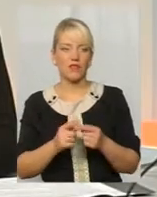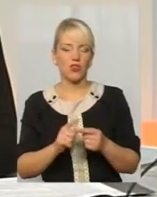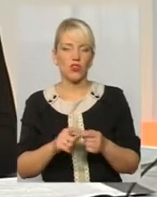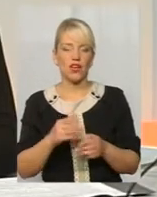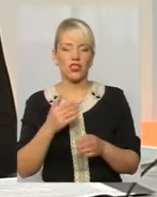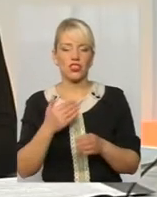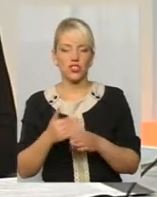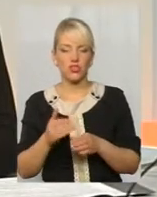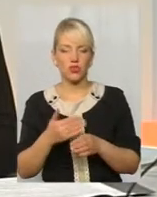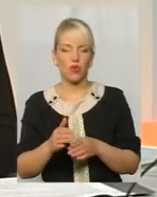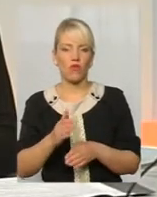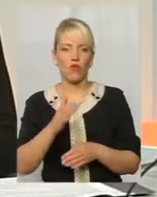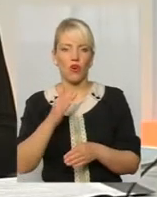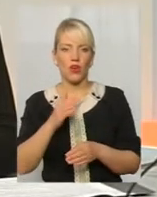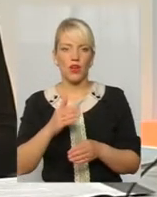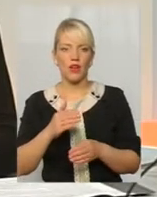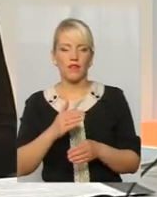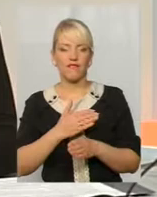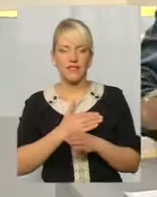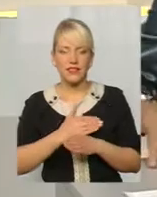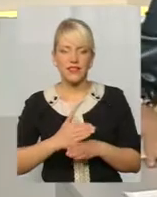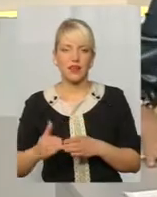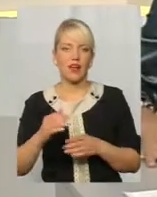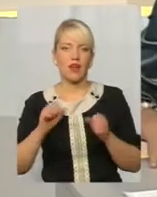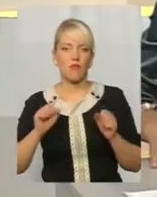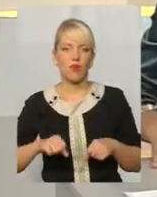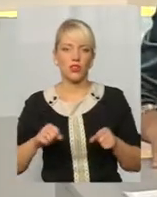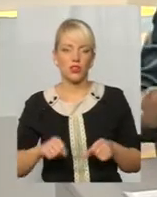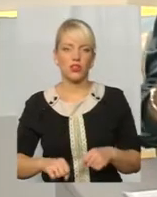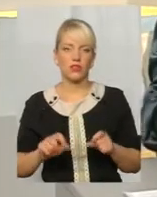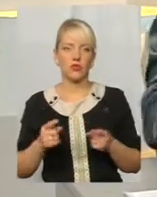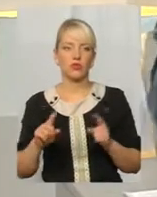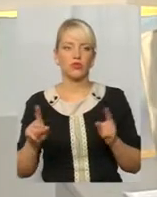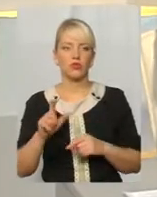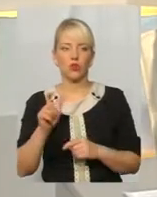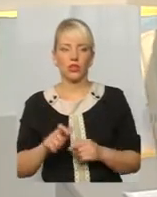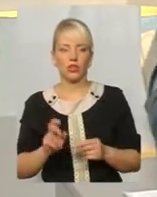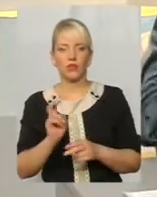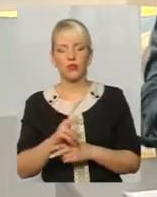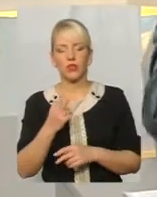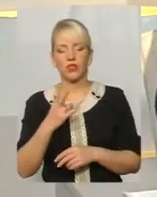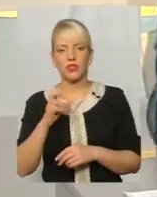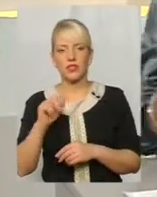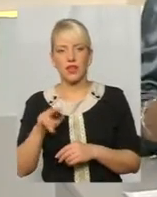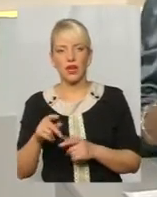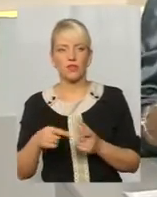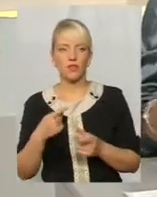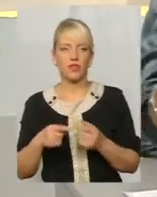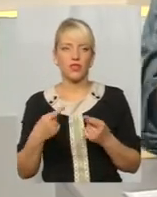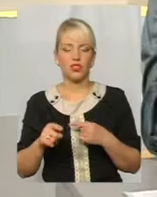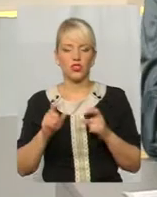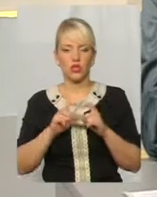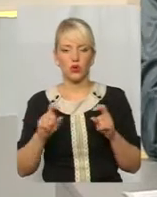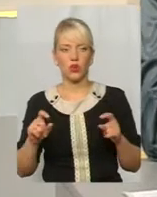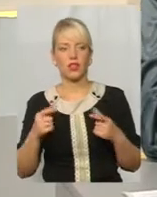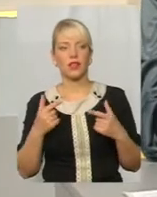відсікає можливість отих проявів корупції, тому що людина приходить чи то в ЦНАП, чи то в інший орган, і